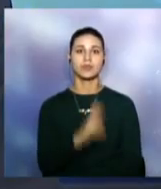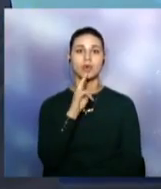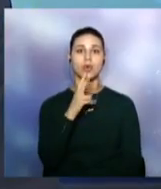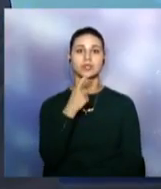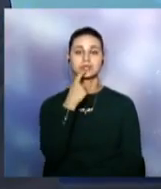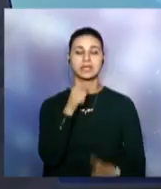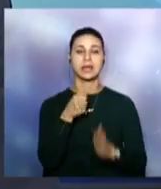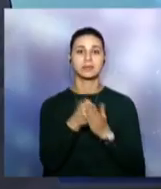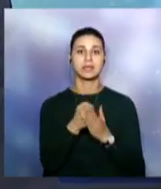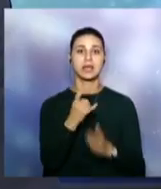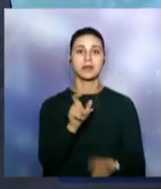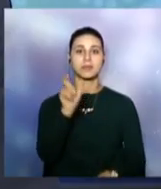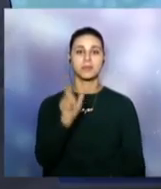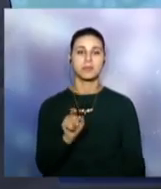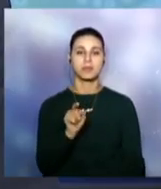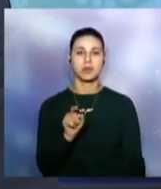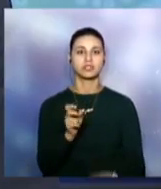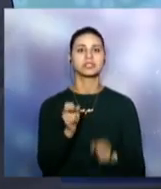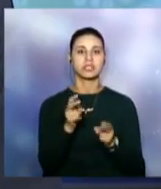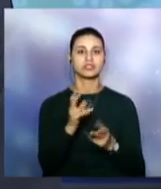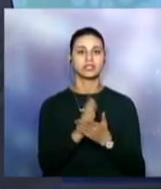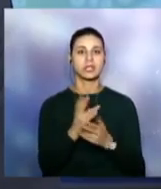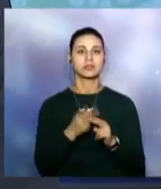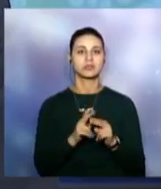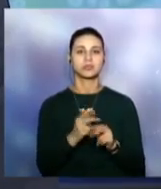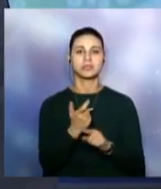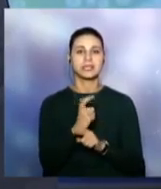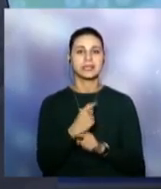ორტლანდიასაკის ბავშვი საშიშია, იმიტომ რომ